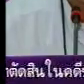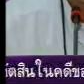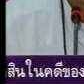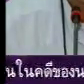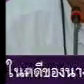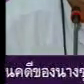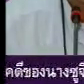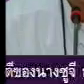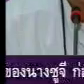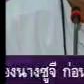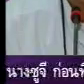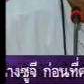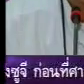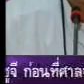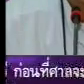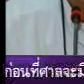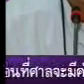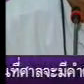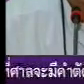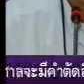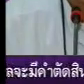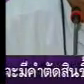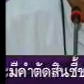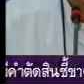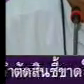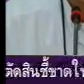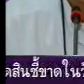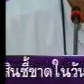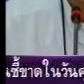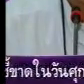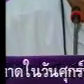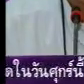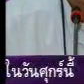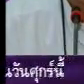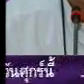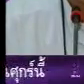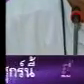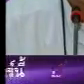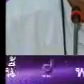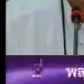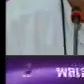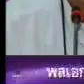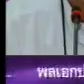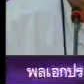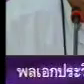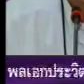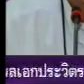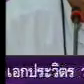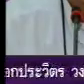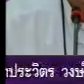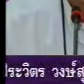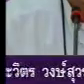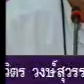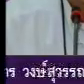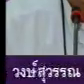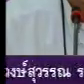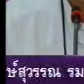แบบนั้นเพราะฉะนั้นการกระจายยาไม่ใช่เป็นปัจจัยสำคัญแต่เป็นเรื่องการที่จะเน้นบริการที่มีคุณภาพอือครับก็มีคำ